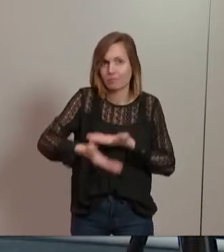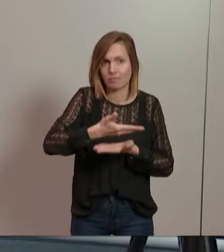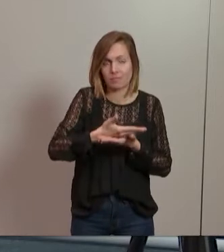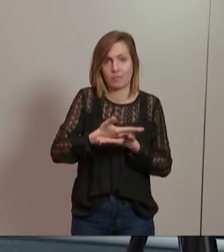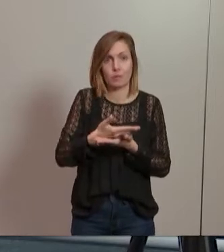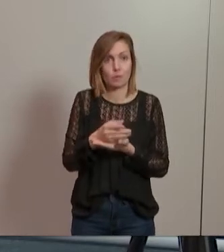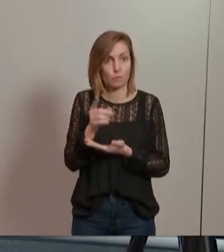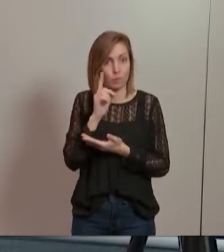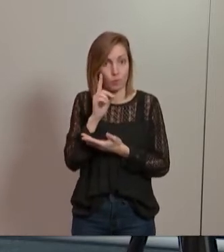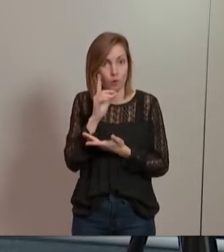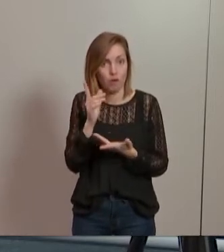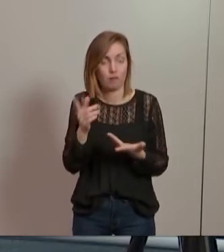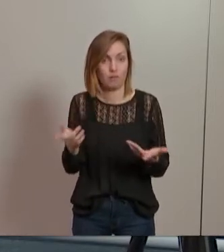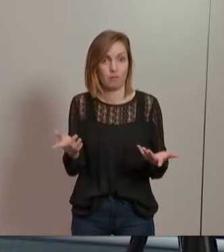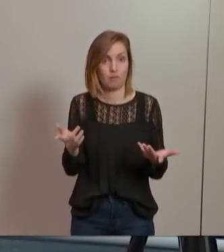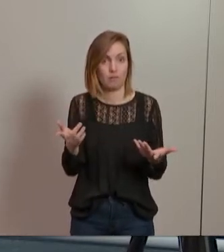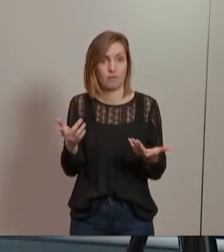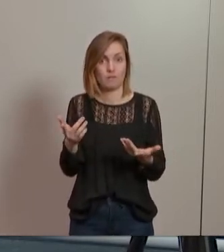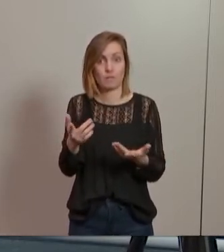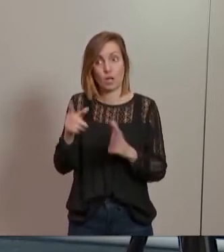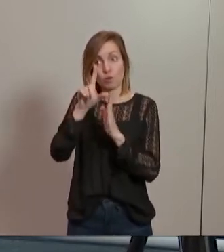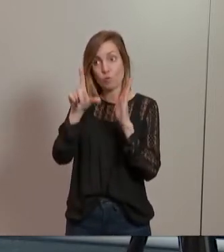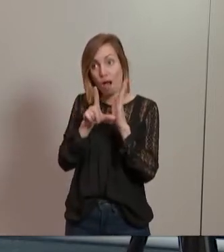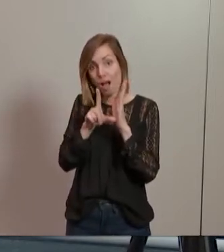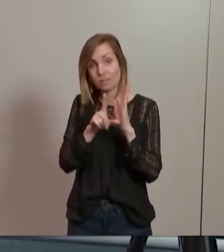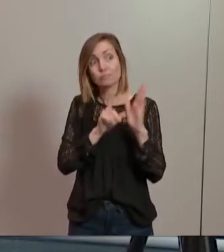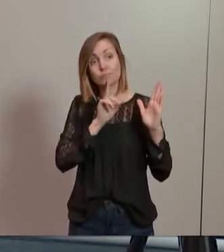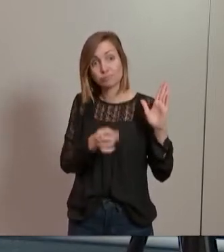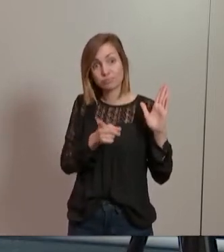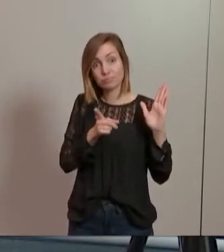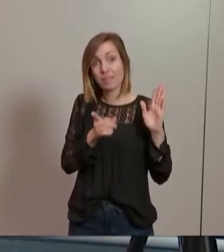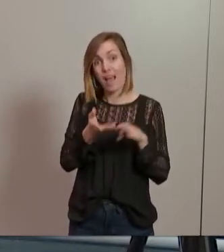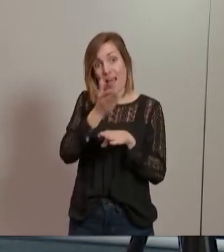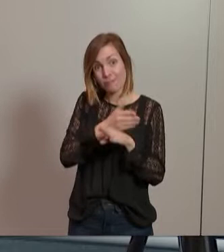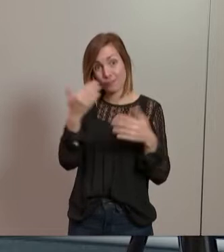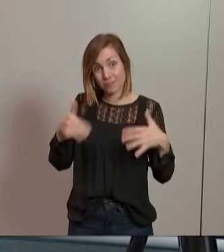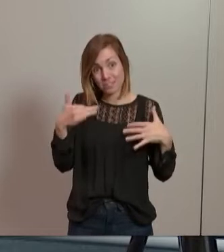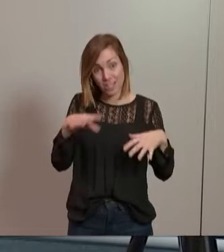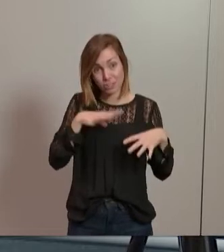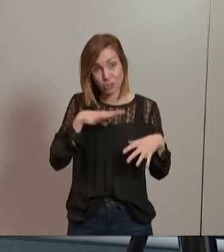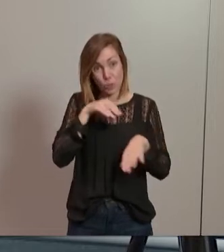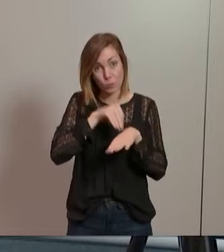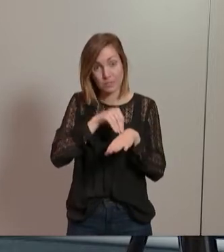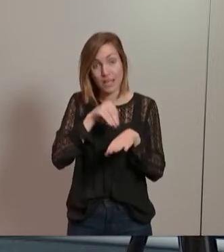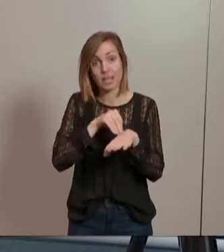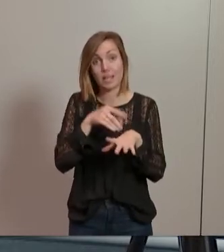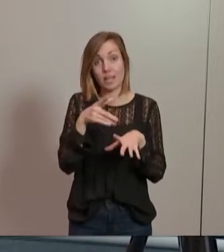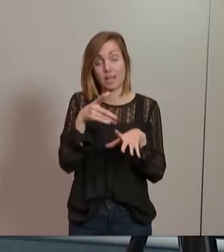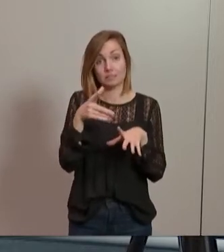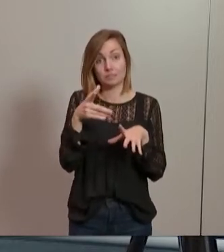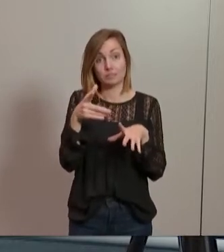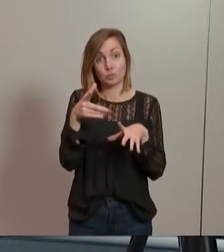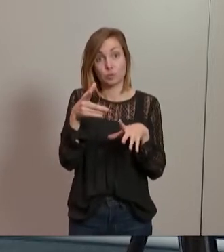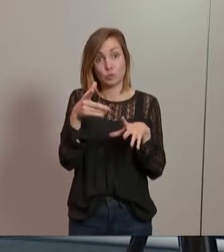en instituant avant que ce soit rendu obligatoire par la loi, en fait, le Conseil économique et social communal. Voilà. Et ce serait sans doute bien